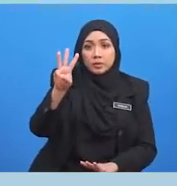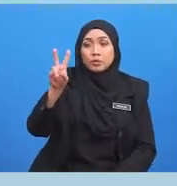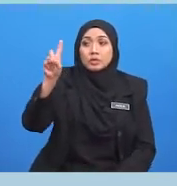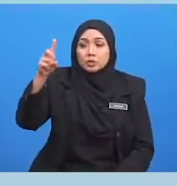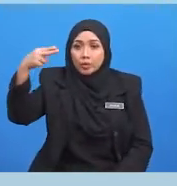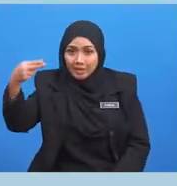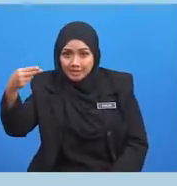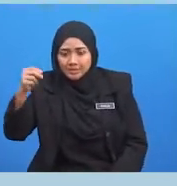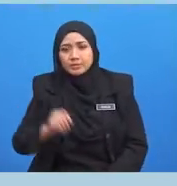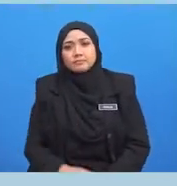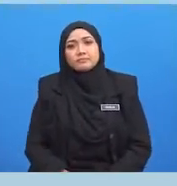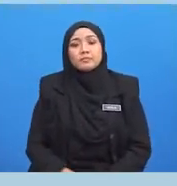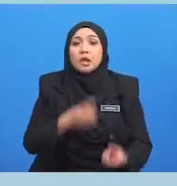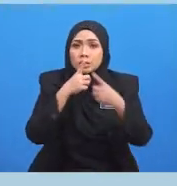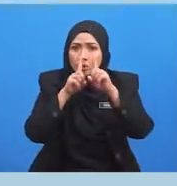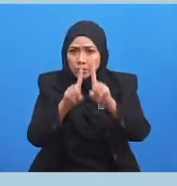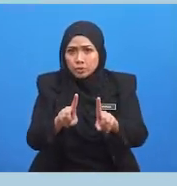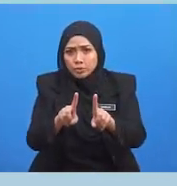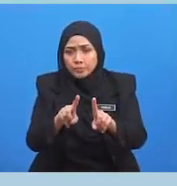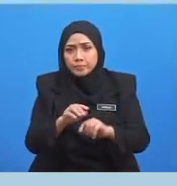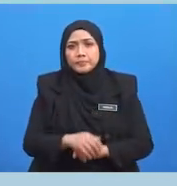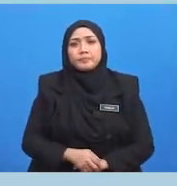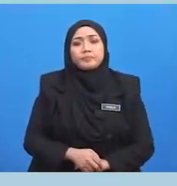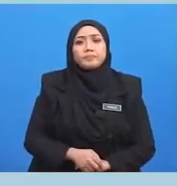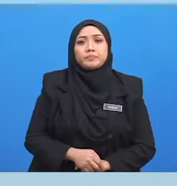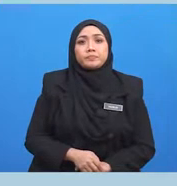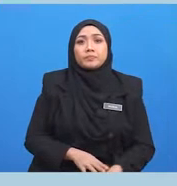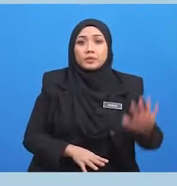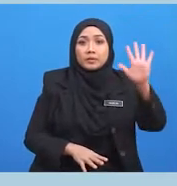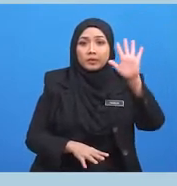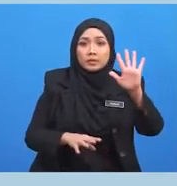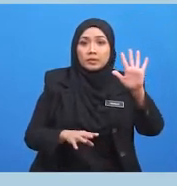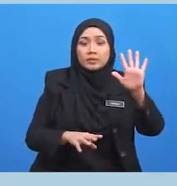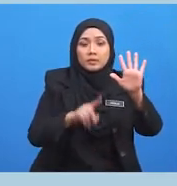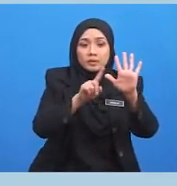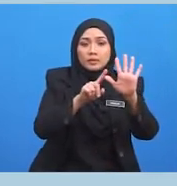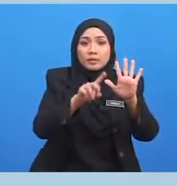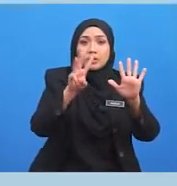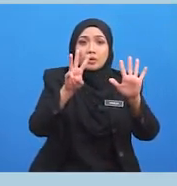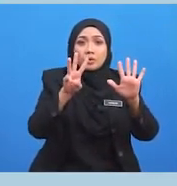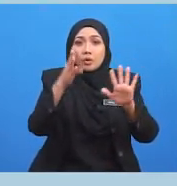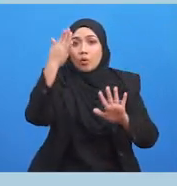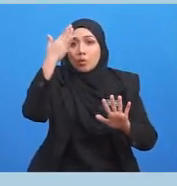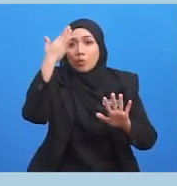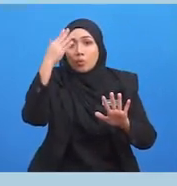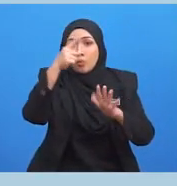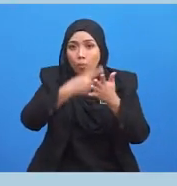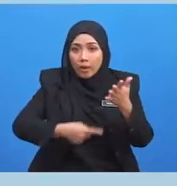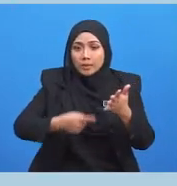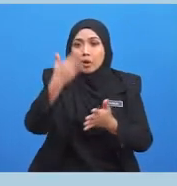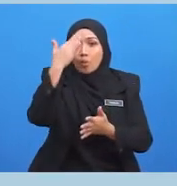5W1H? Okeylah murid-murid. 5W1H ialah what, why,